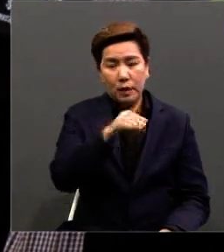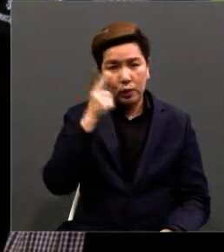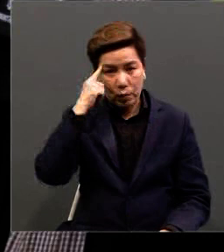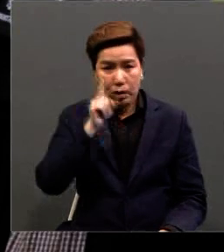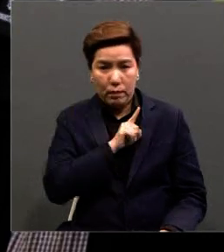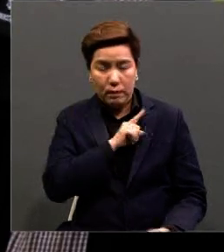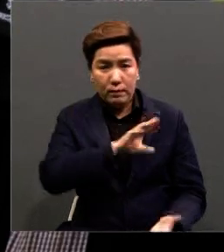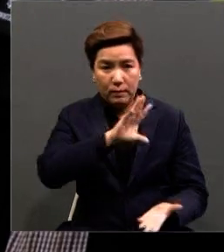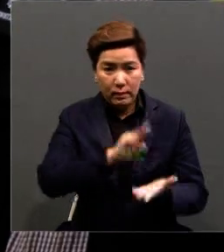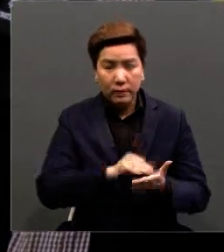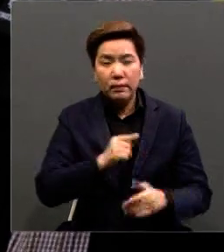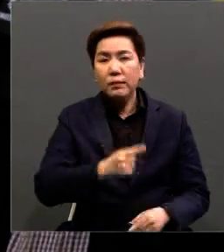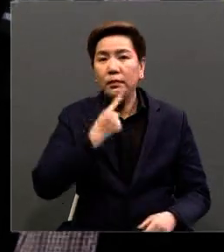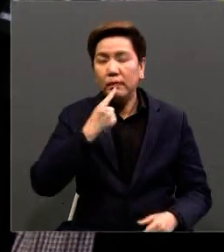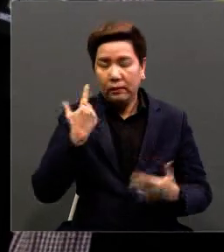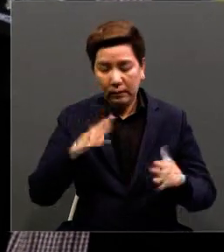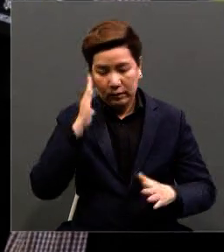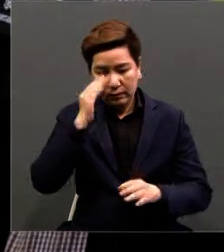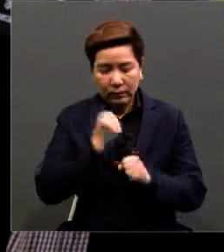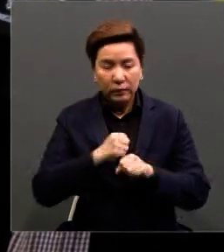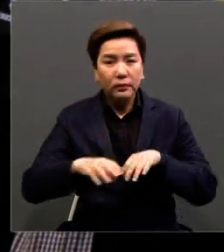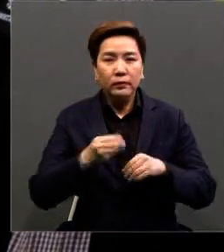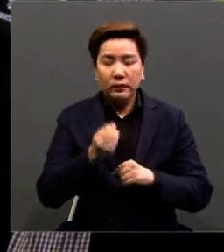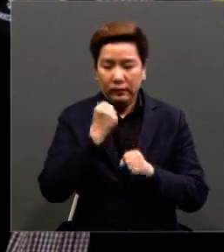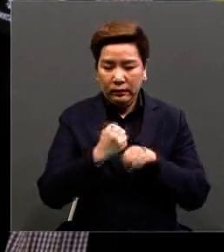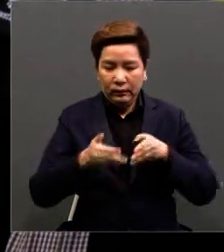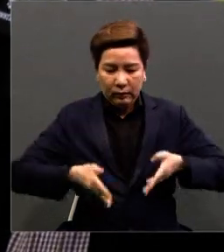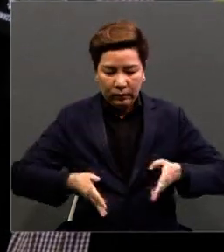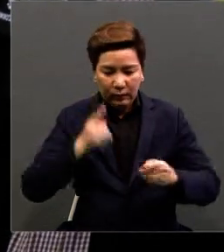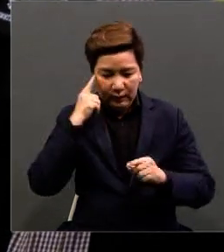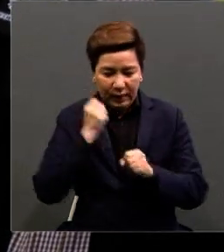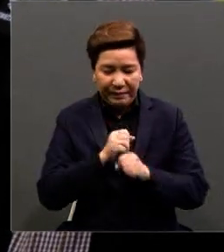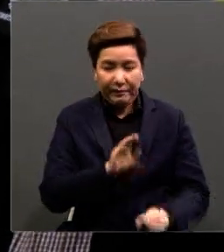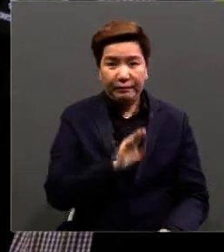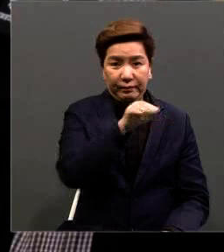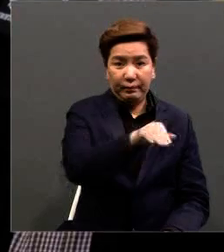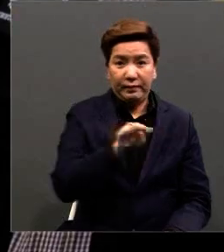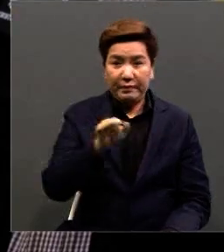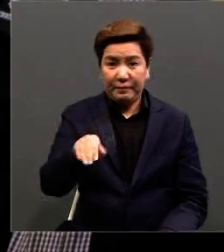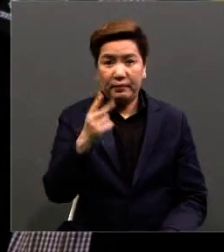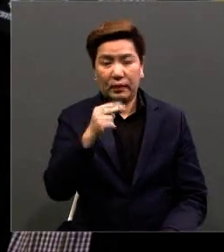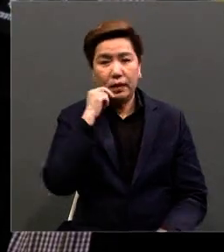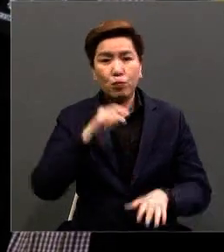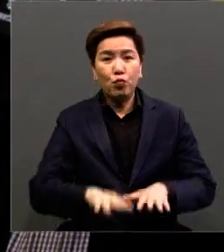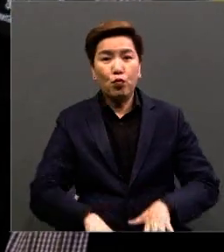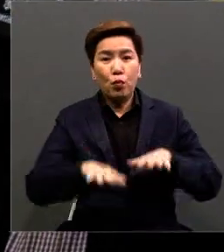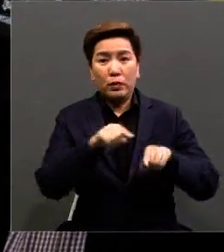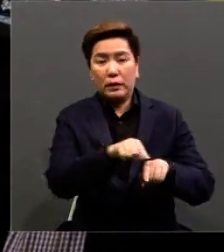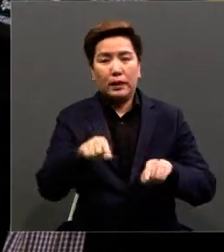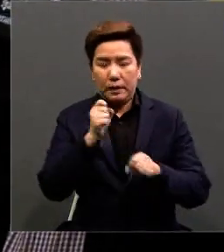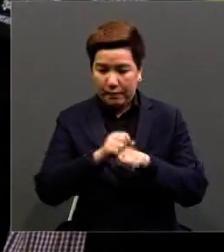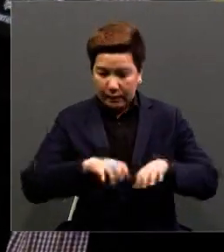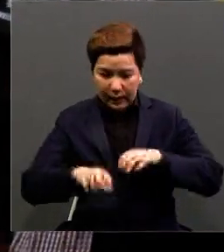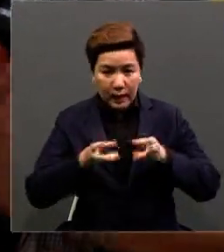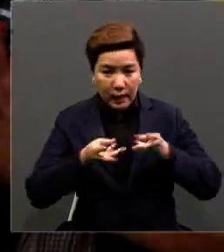ครับท่านสัญญานะครับว่าจะทำถนนให้แล้วก็สะพานอีก2สะพานซึ่งน้ำท่วมตรงนี้ต้องจัดการโดยเร็ว